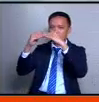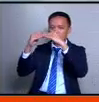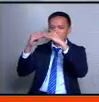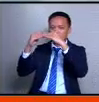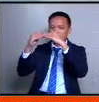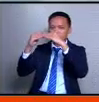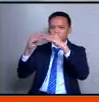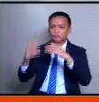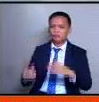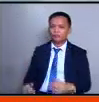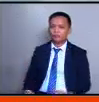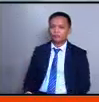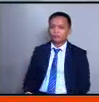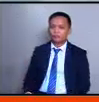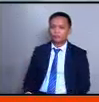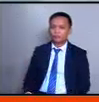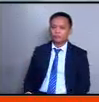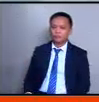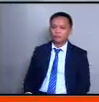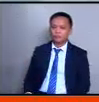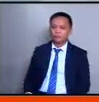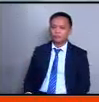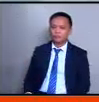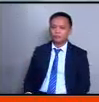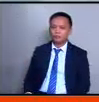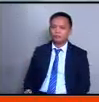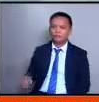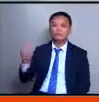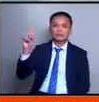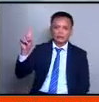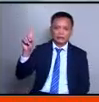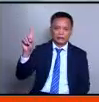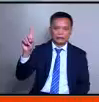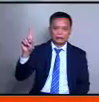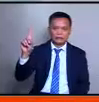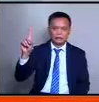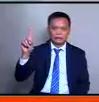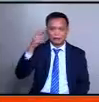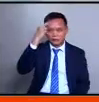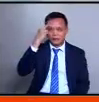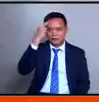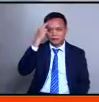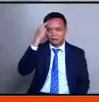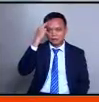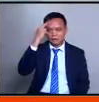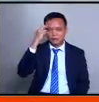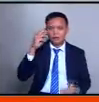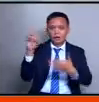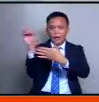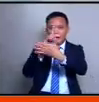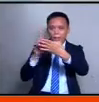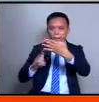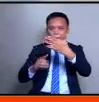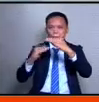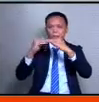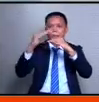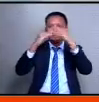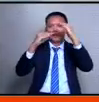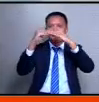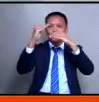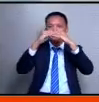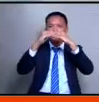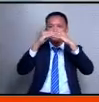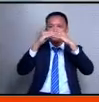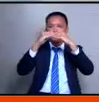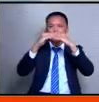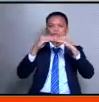na hindi lang yung, isa na dyan yung structural design ng building. Kung dami yung